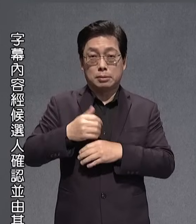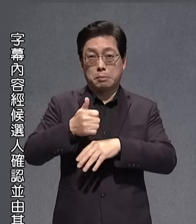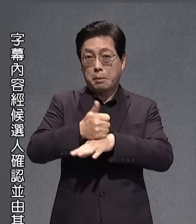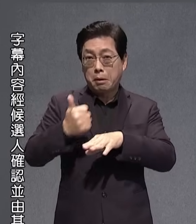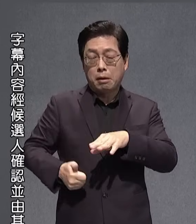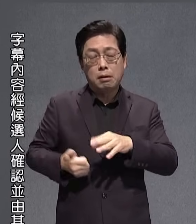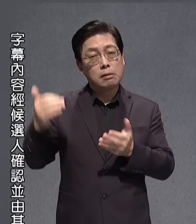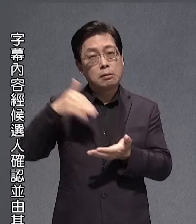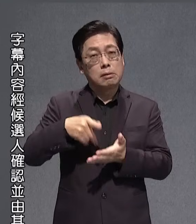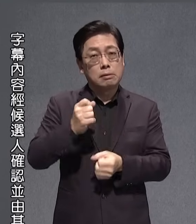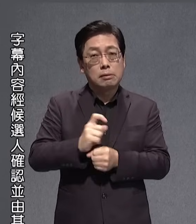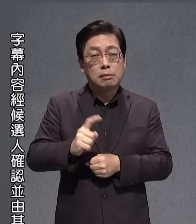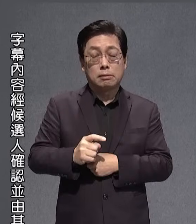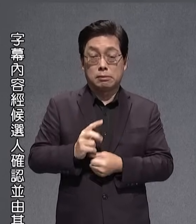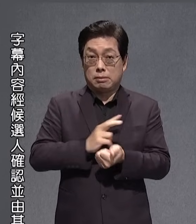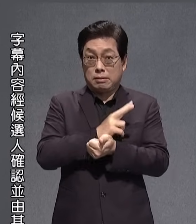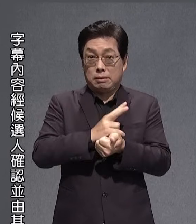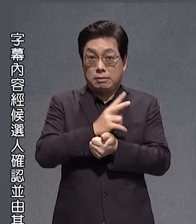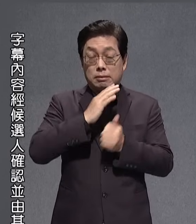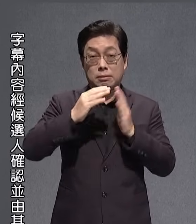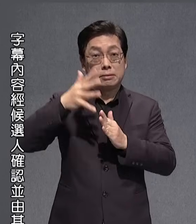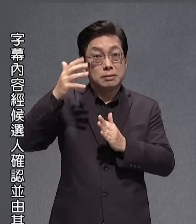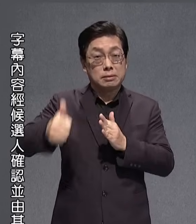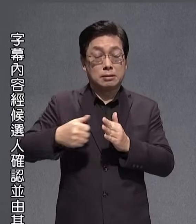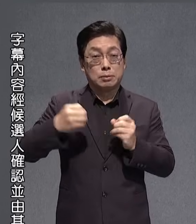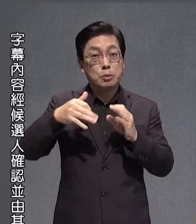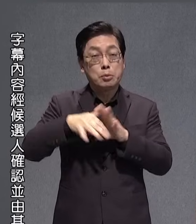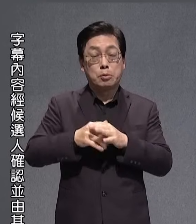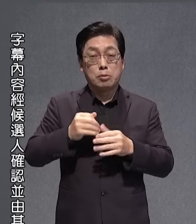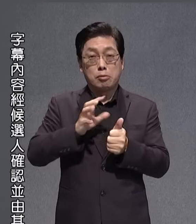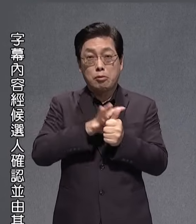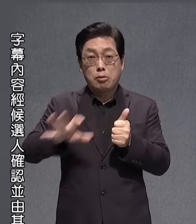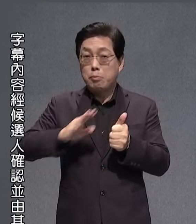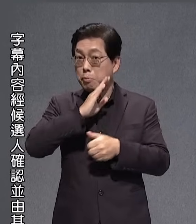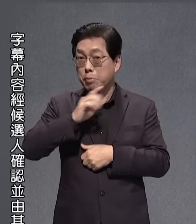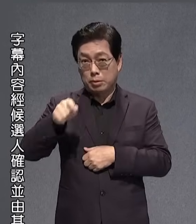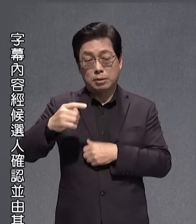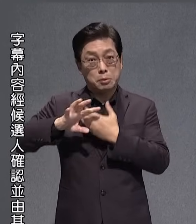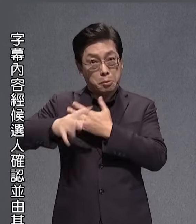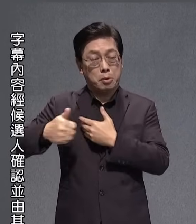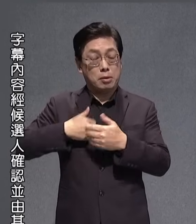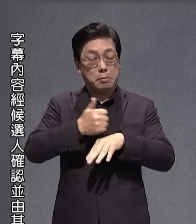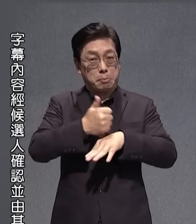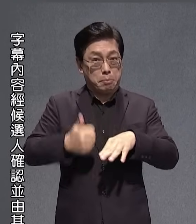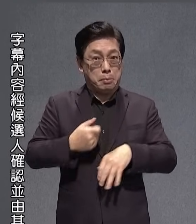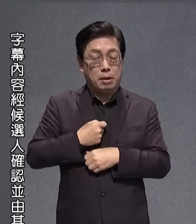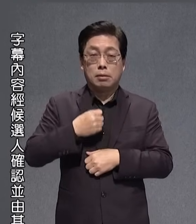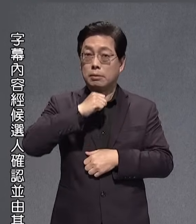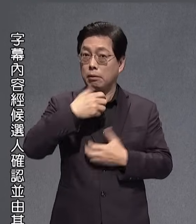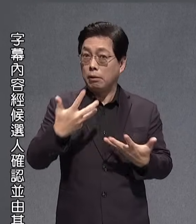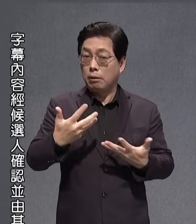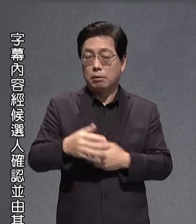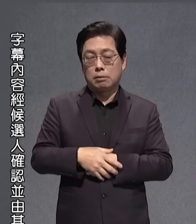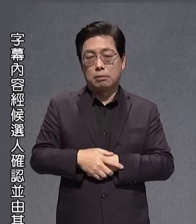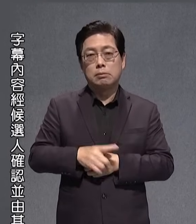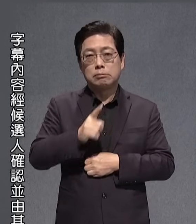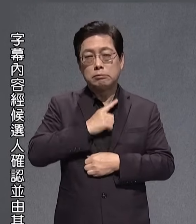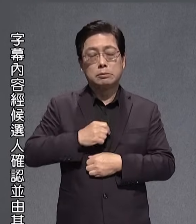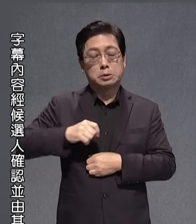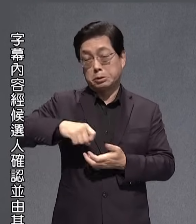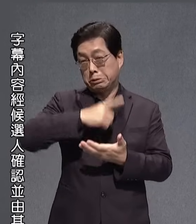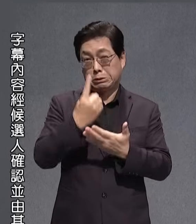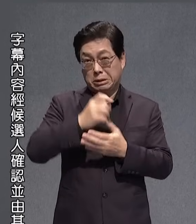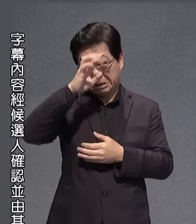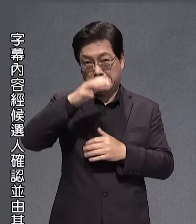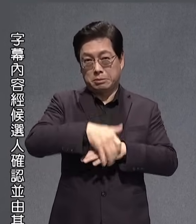什么。林智坚的论文抄袭案，在国外抄袭论文是要下台的，在我们台湾竟然是全党就